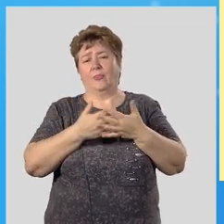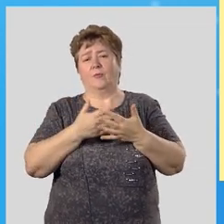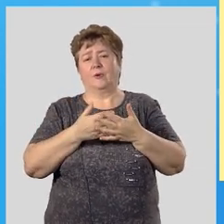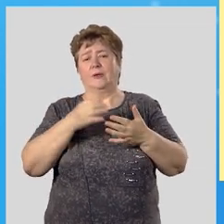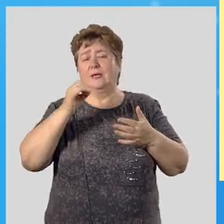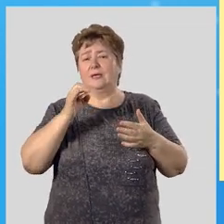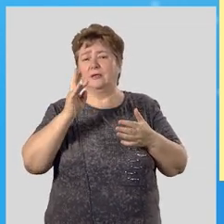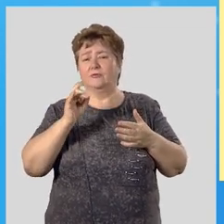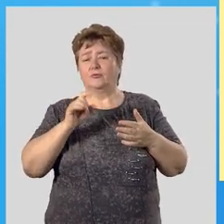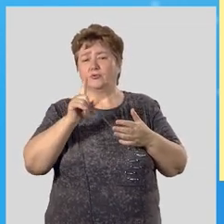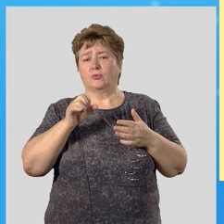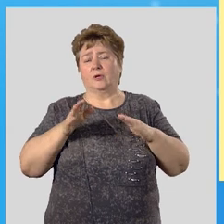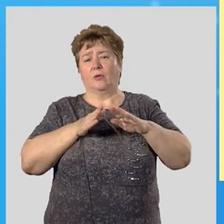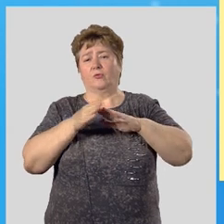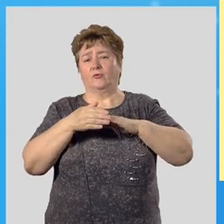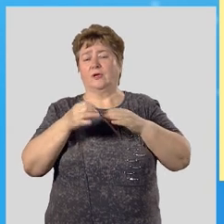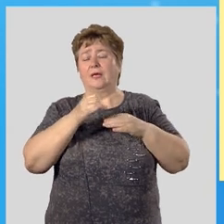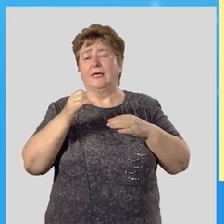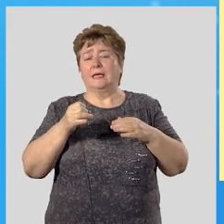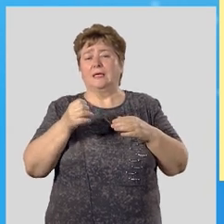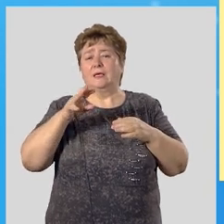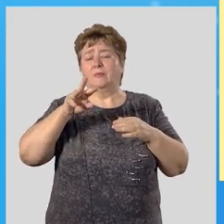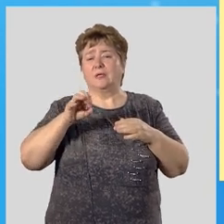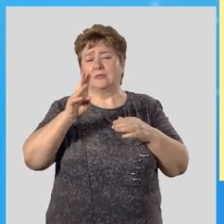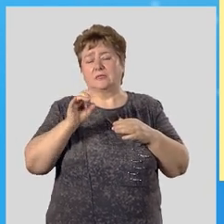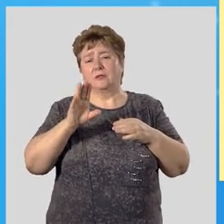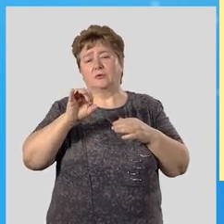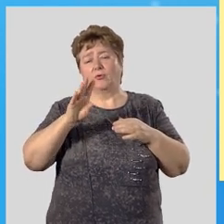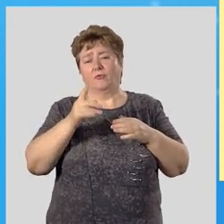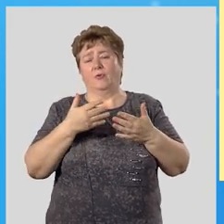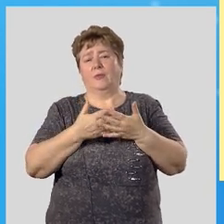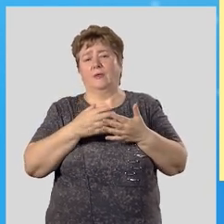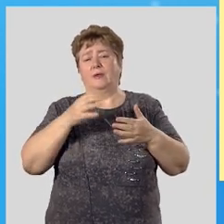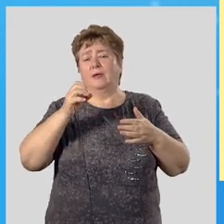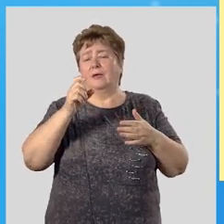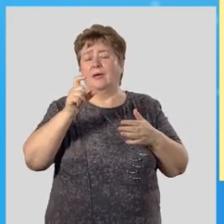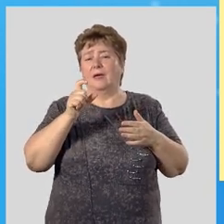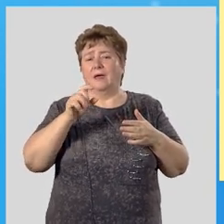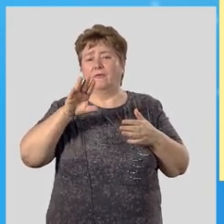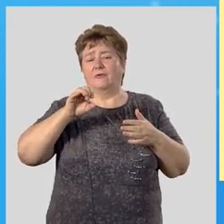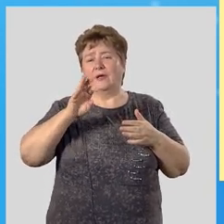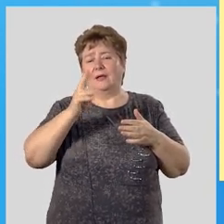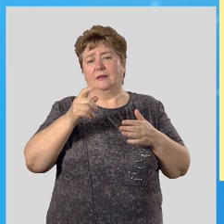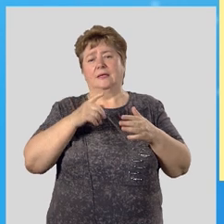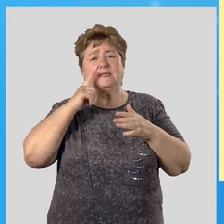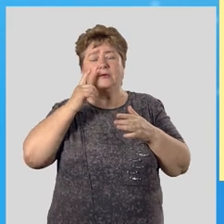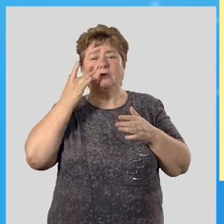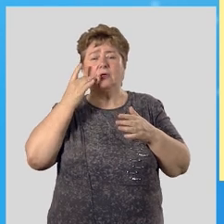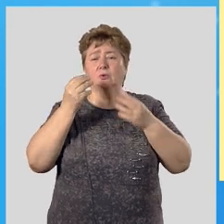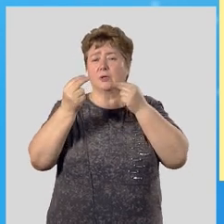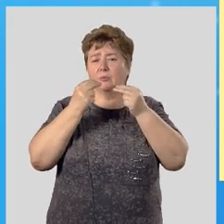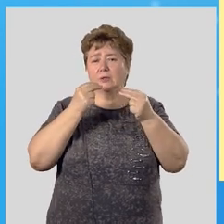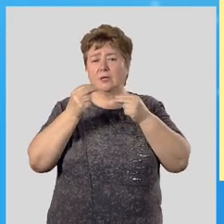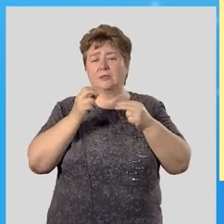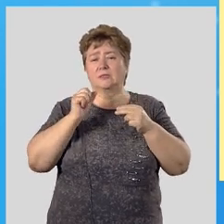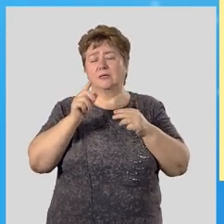например, инфузория туфелька, и миксотрофы, например, эвглена зеленая, которая